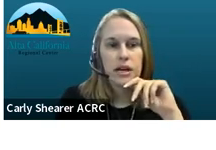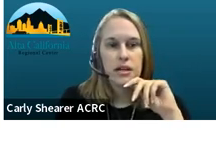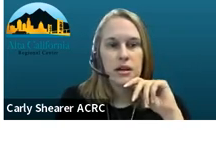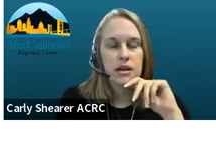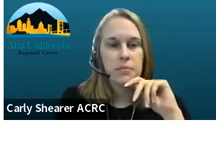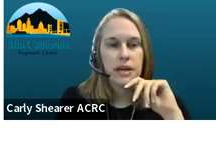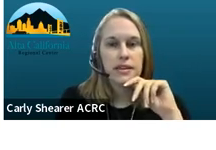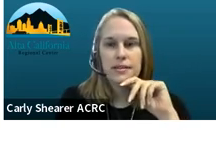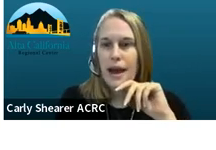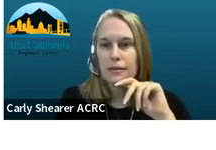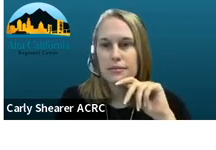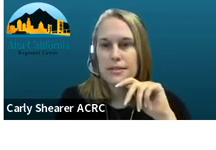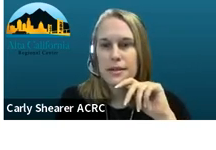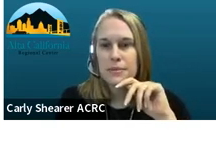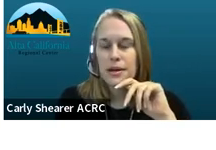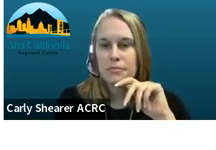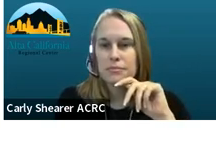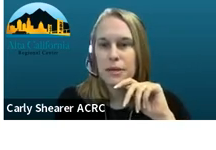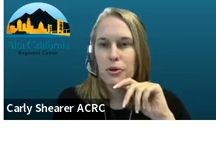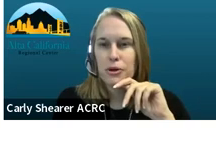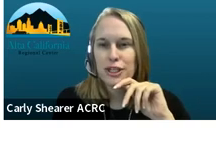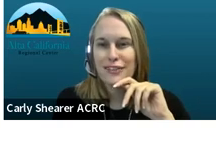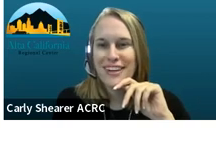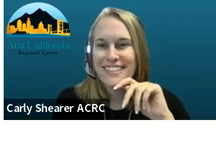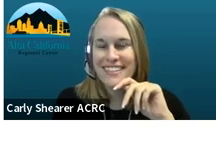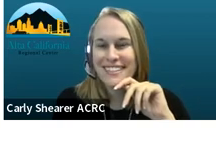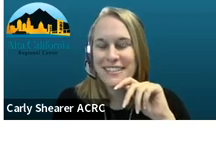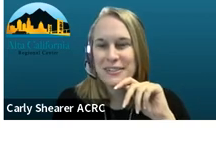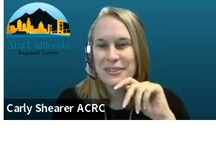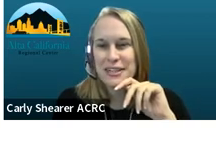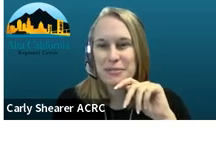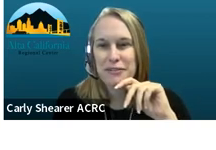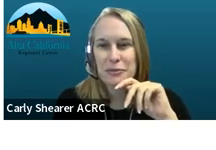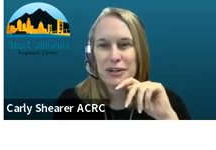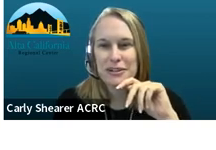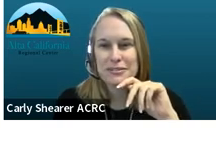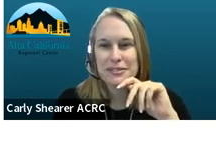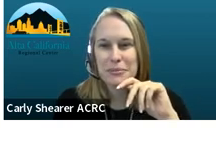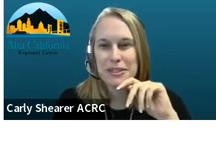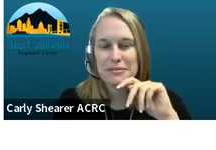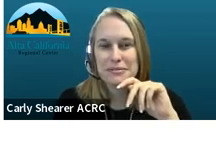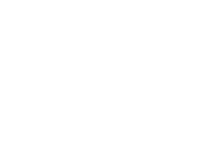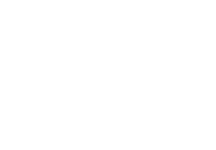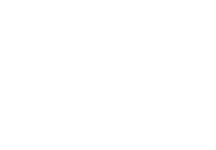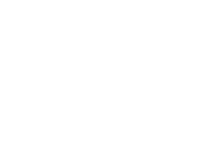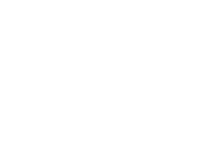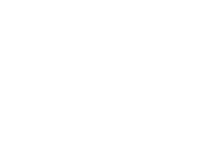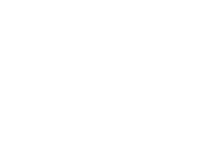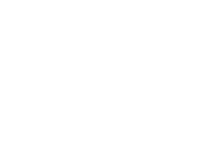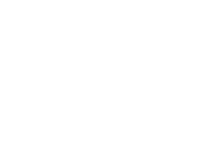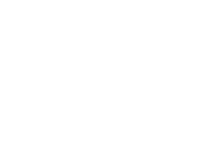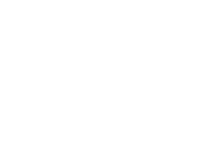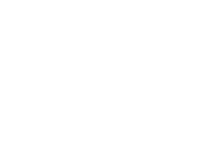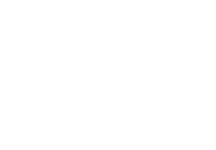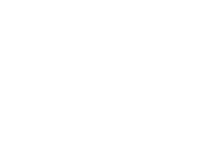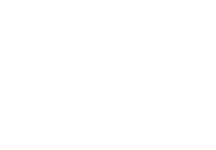All right. And I think now that sums up my portion of it. Correct me if I'm wrong, Gomi. Actually, Carly, I'll